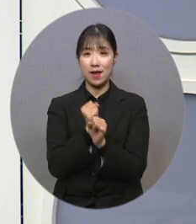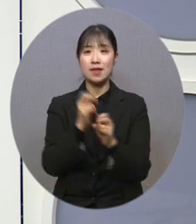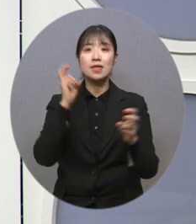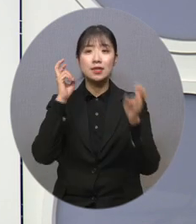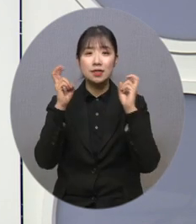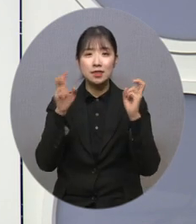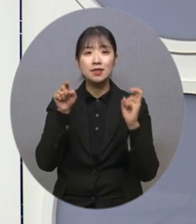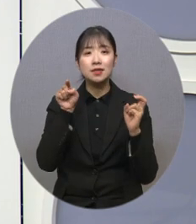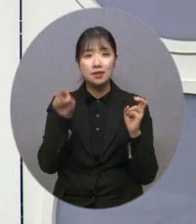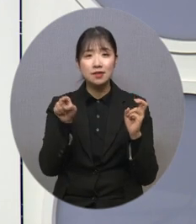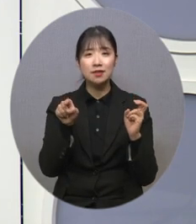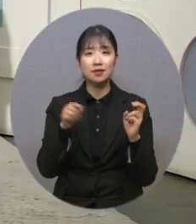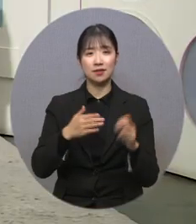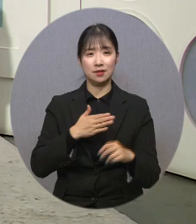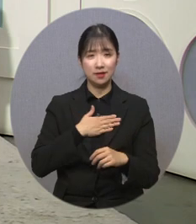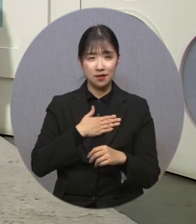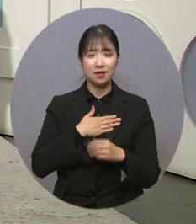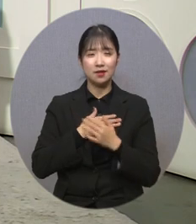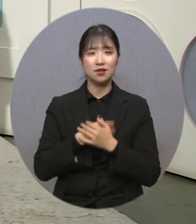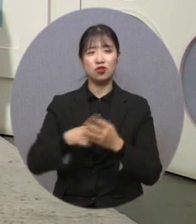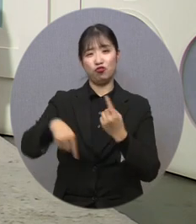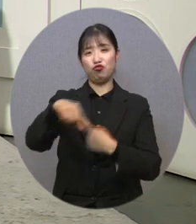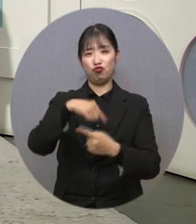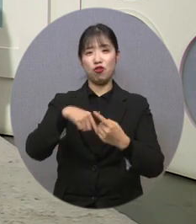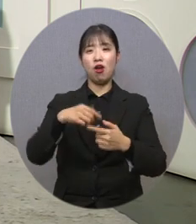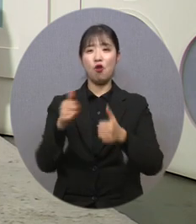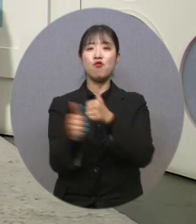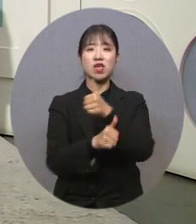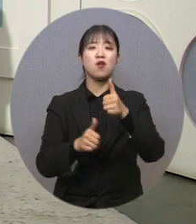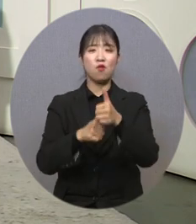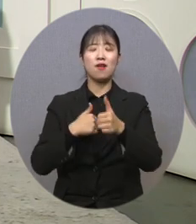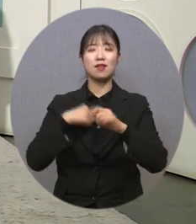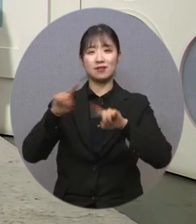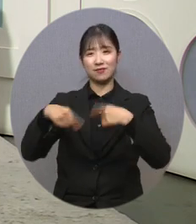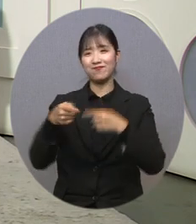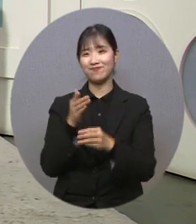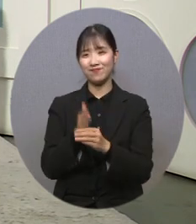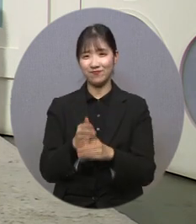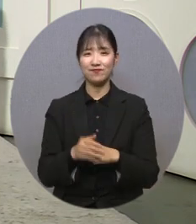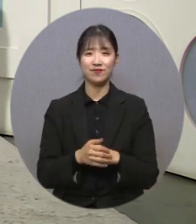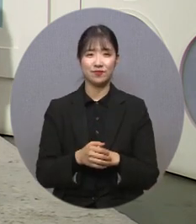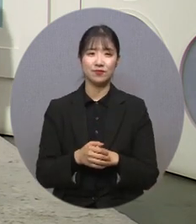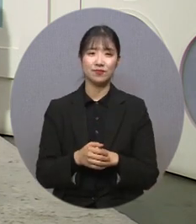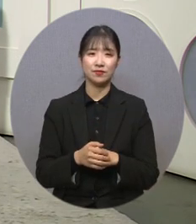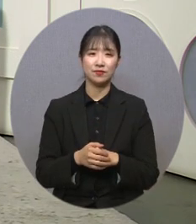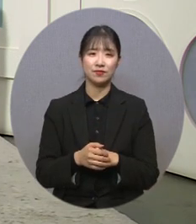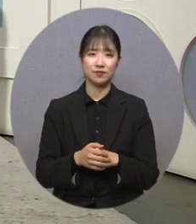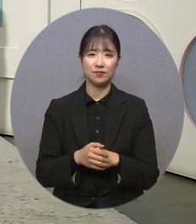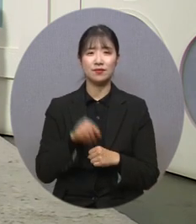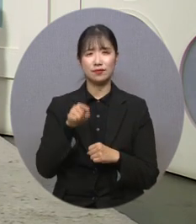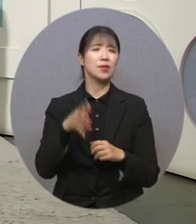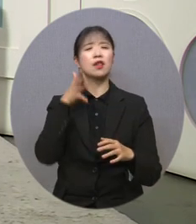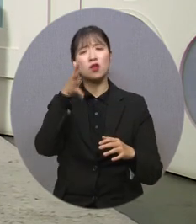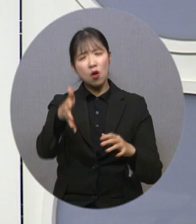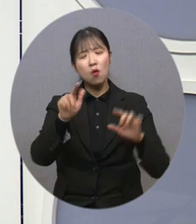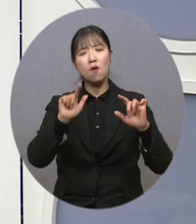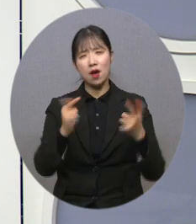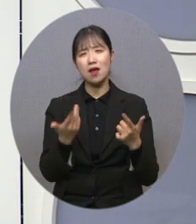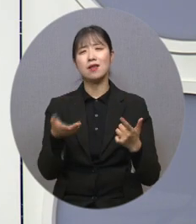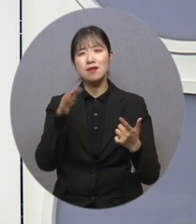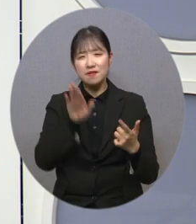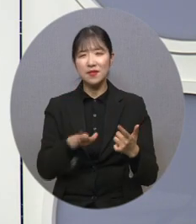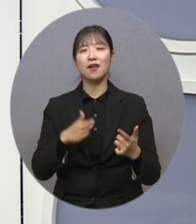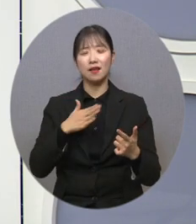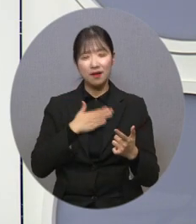그 에이컴이라는 회사에 제가 같이 운영위원으로도 참여하고 있습니다. 아, 그러시구나. 그래서 이건 비전공이지만 네.